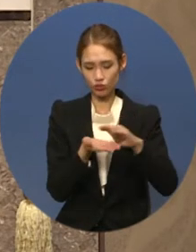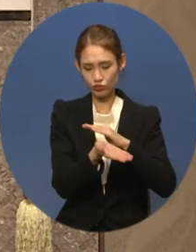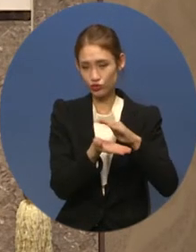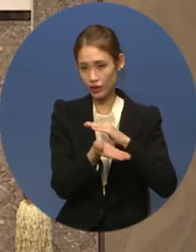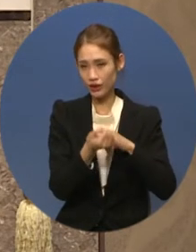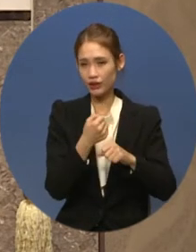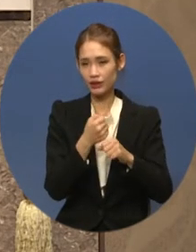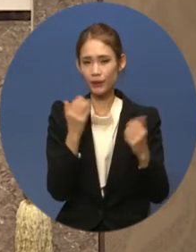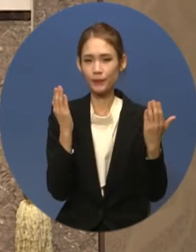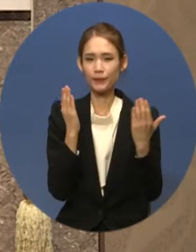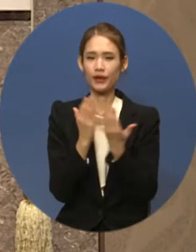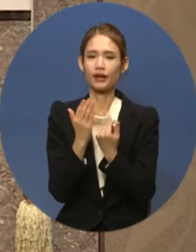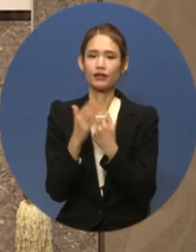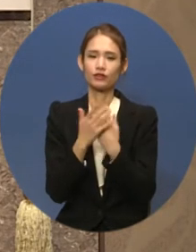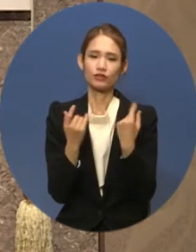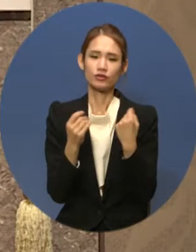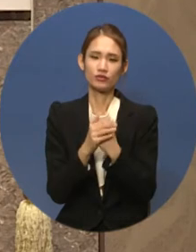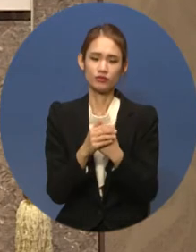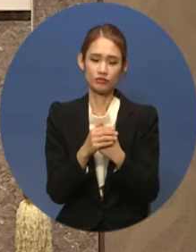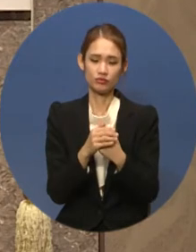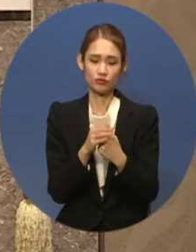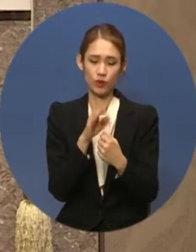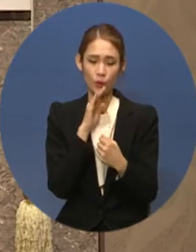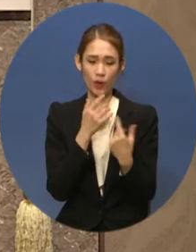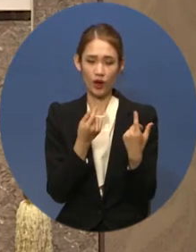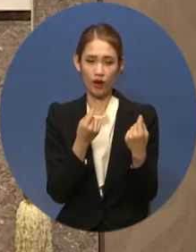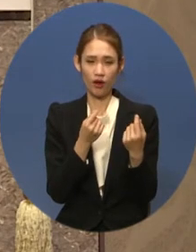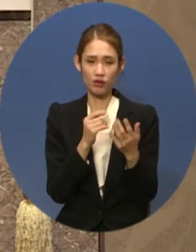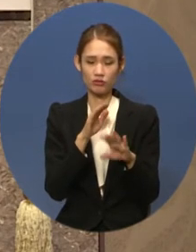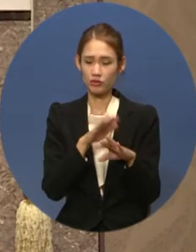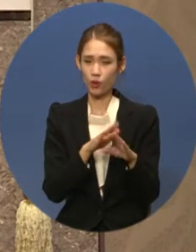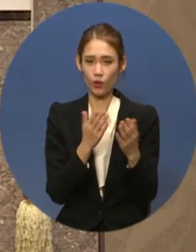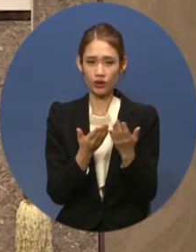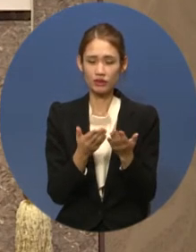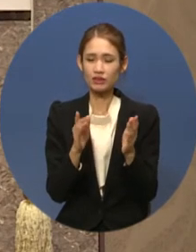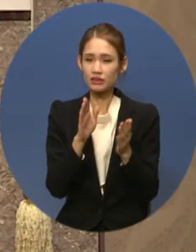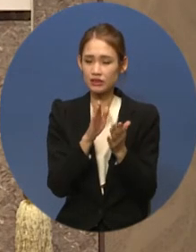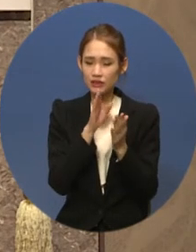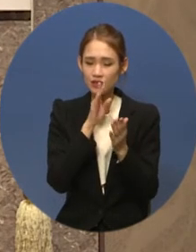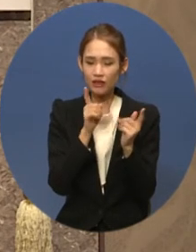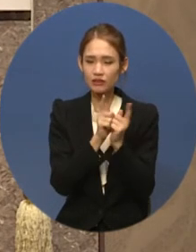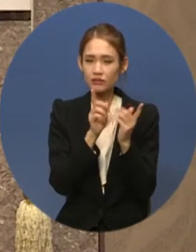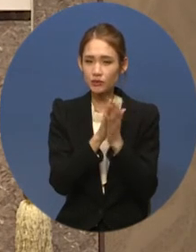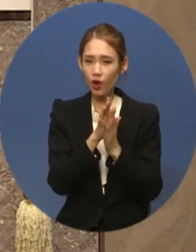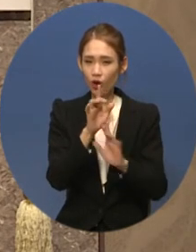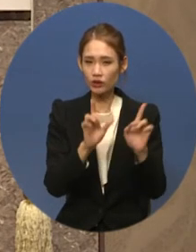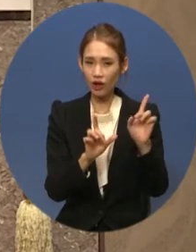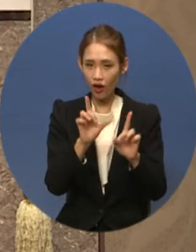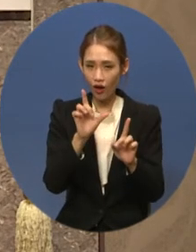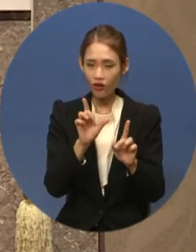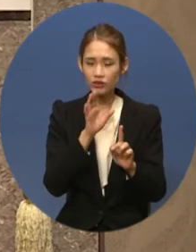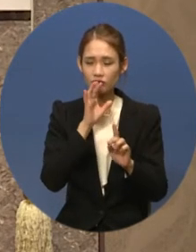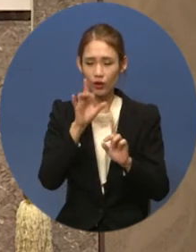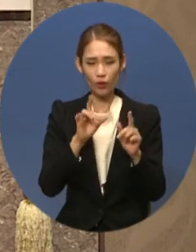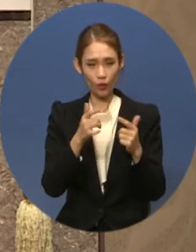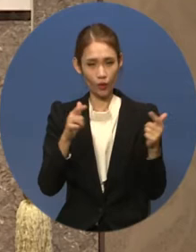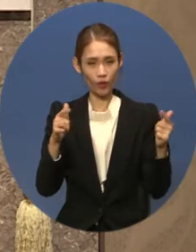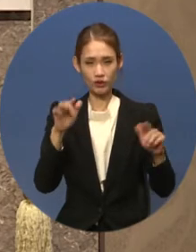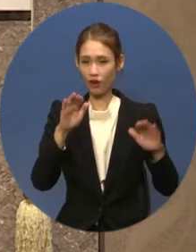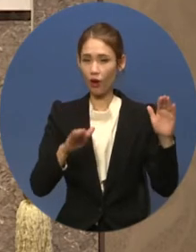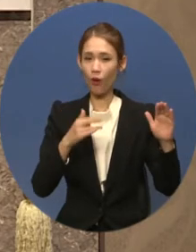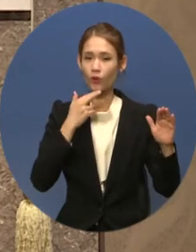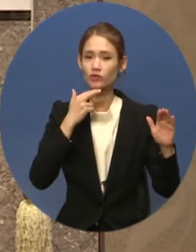뭐 정말 실체에 손과 크게 차이가 나지 않을 정도의 수준까지 저의 기술력 뜰 높여 나가고